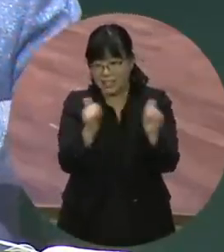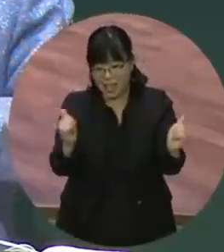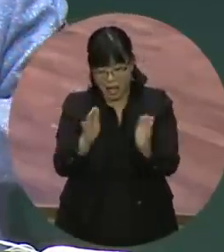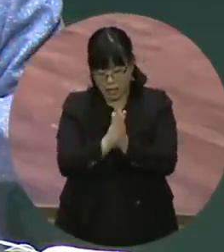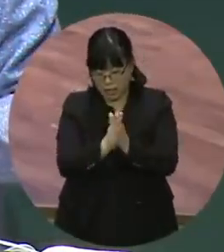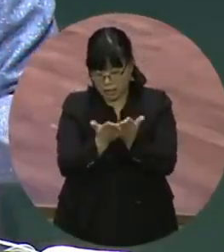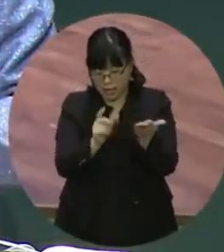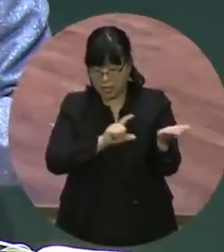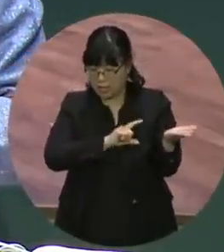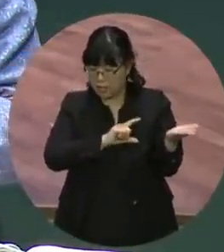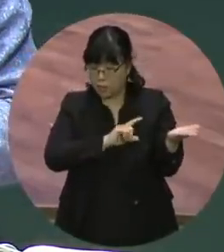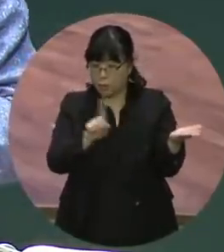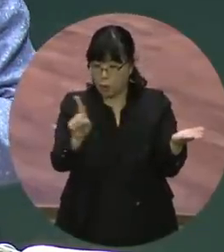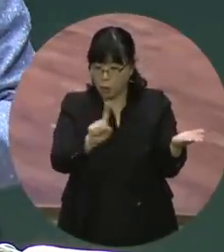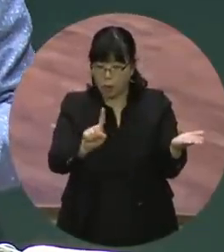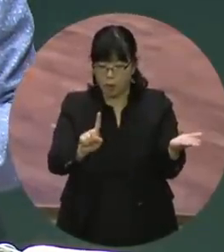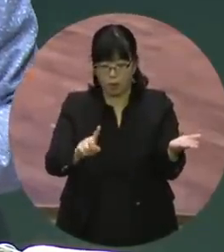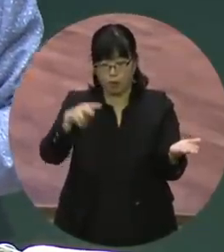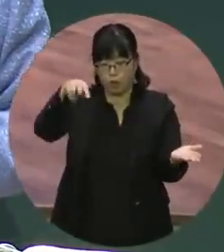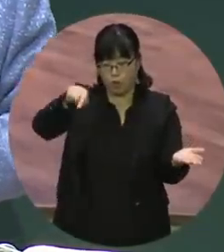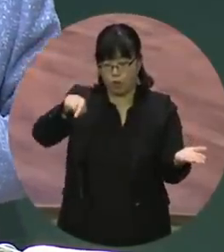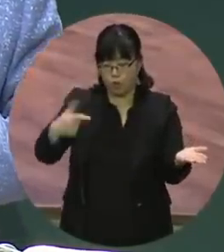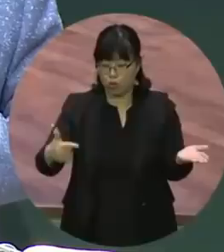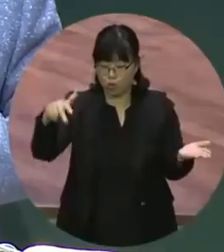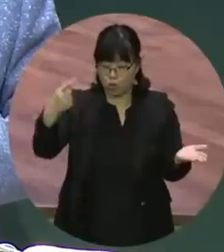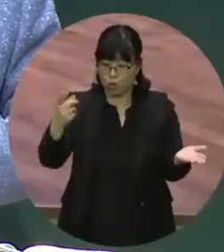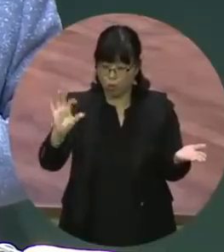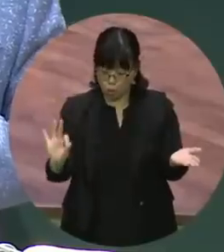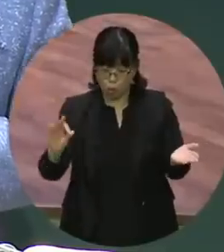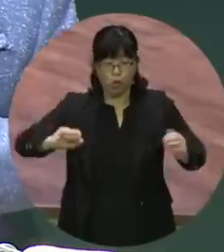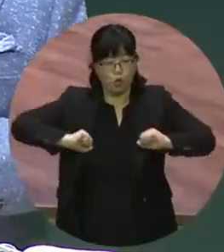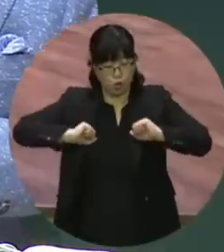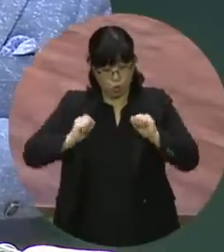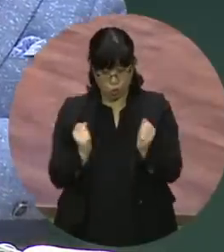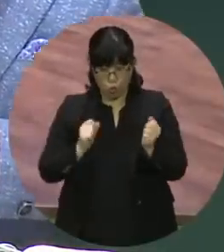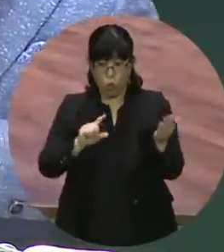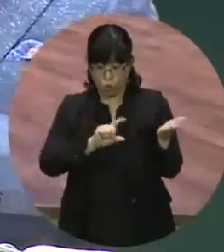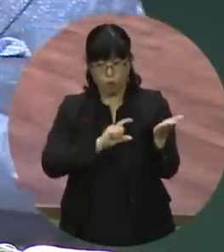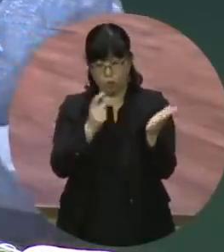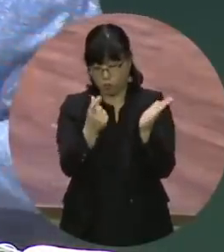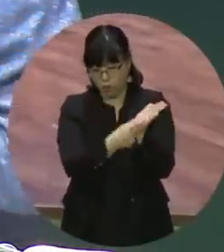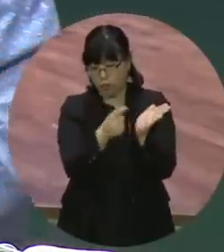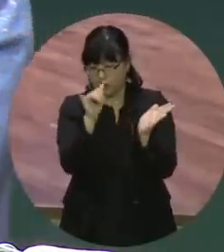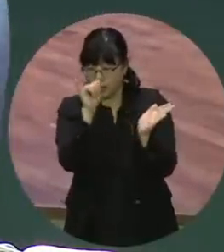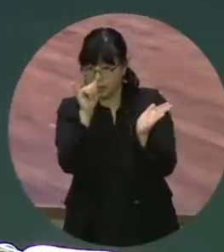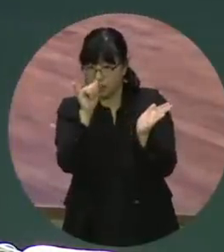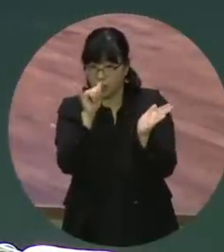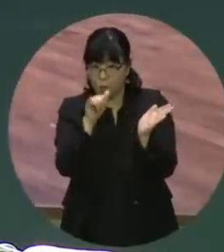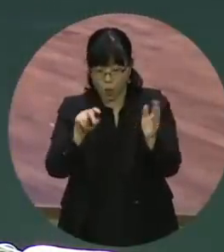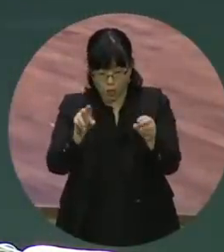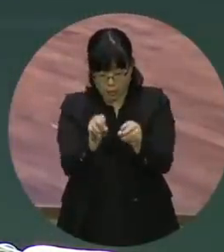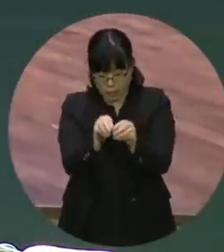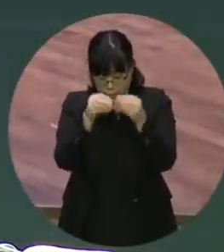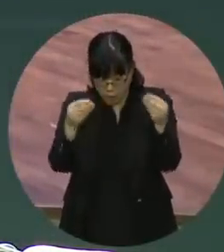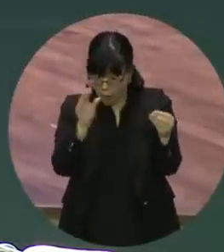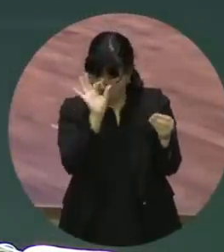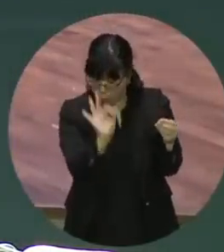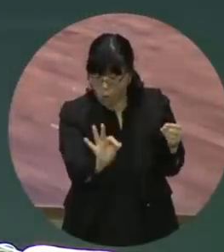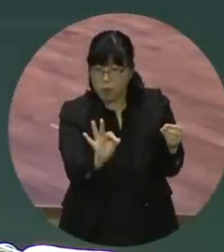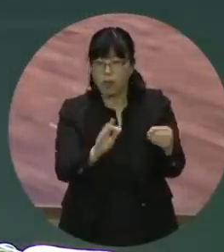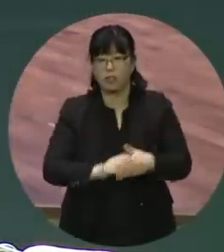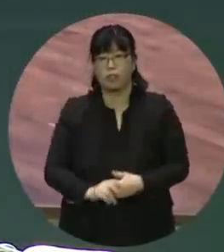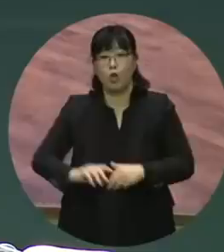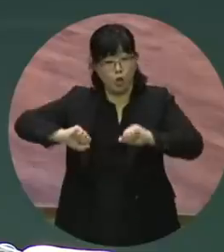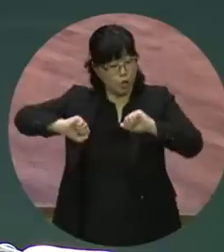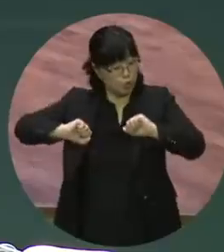했는데 순종이라는 책에서 이렇게 말했습니다. 순종의 비결은 하나님과의